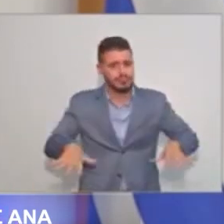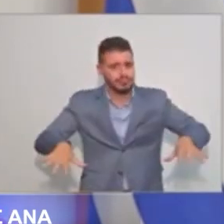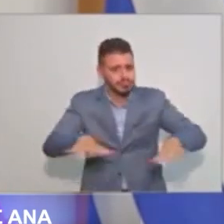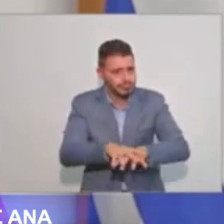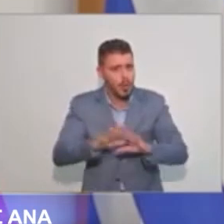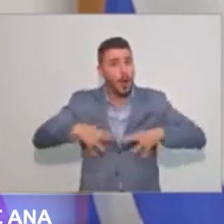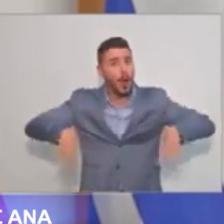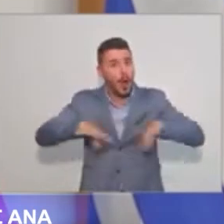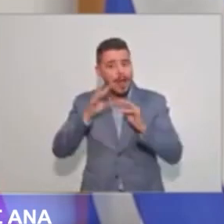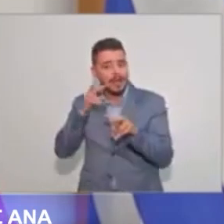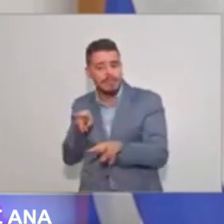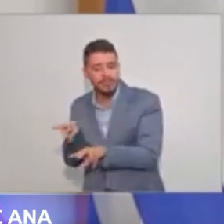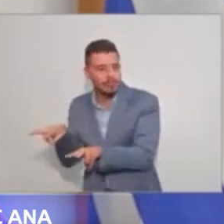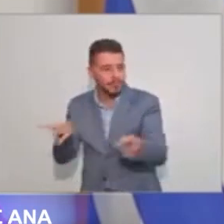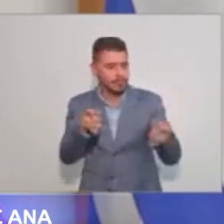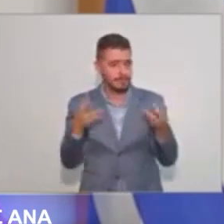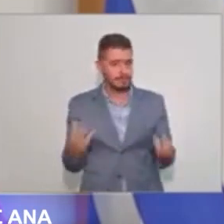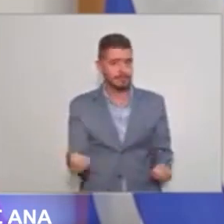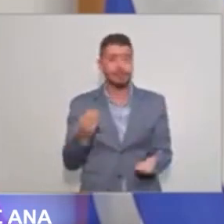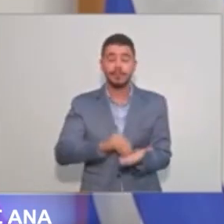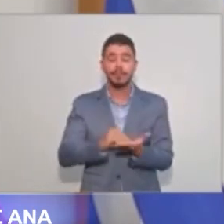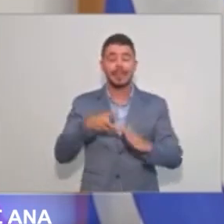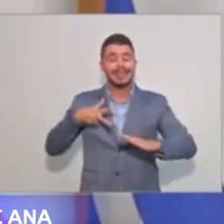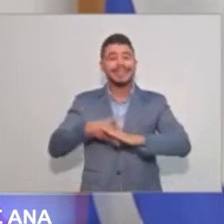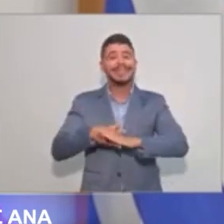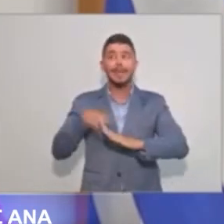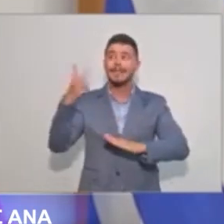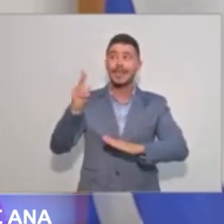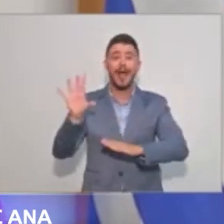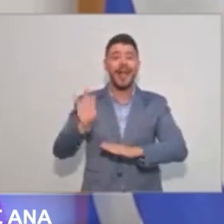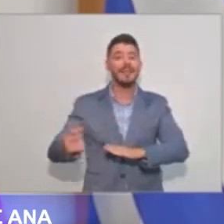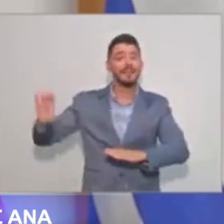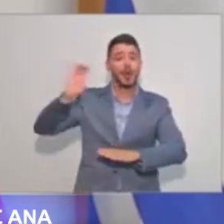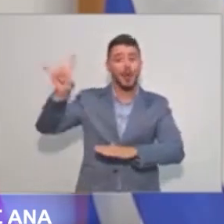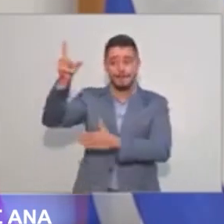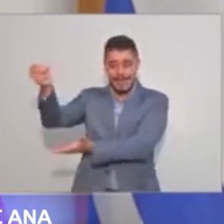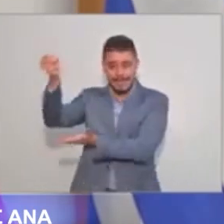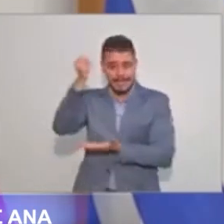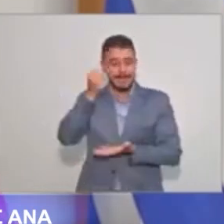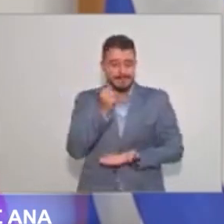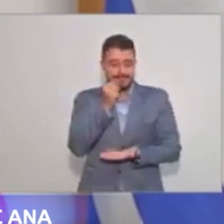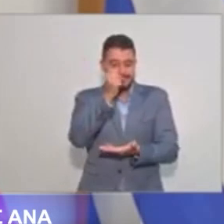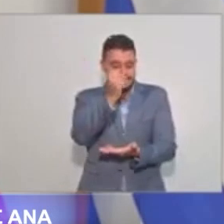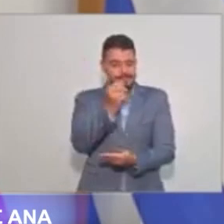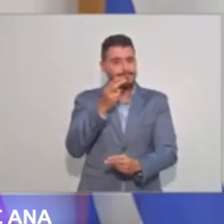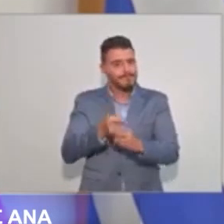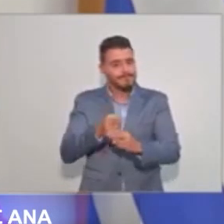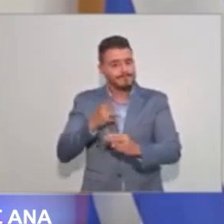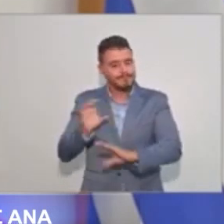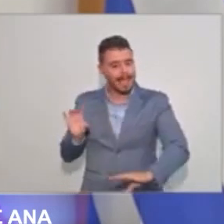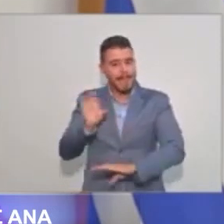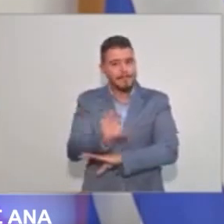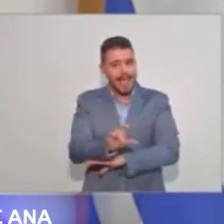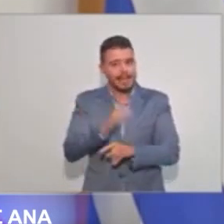και ιδίως τους πόρους του Ταμείου Ανάκαμψης και Ανθεκτικότητας για επενδύσεις σε σημαντικές υποδομές που θα υποστηρίξουν ειδικές μορφές